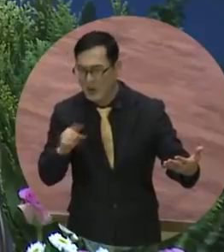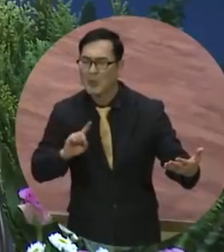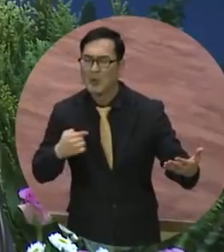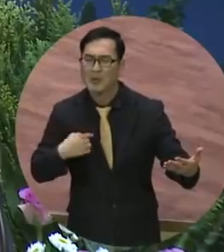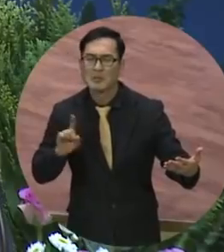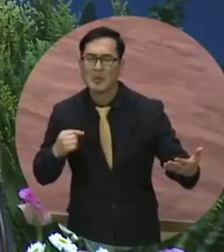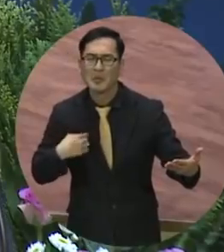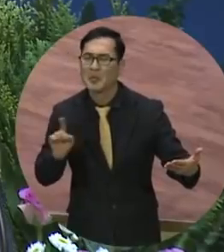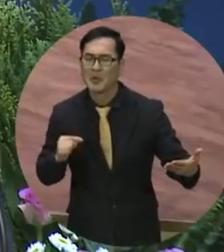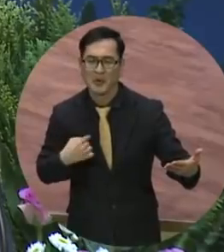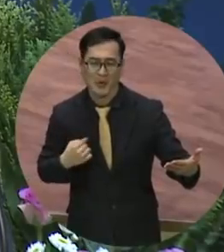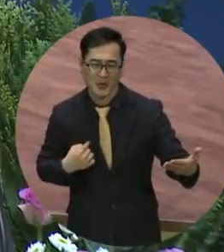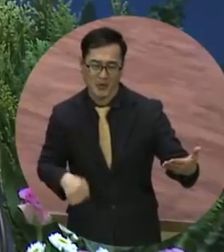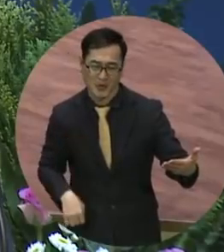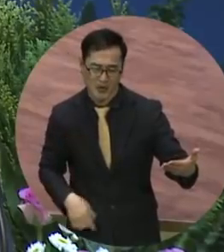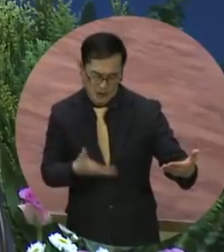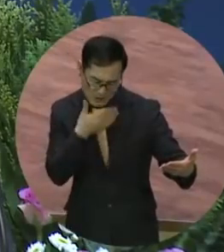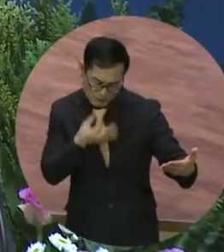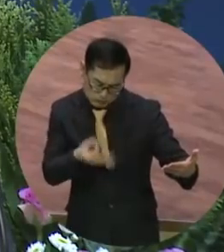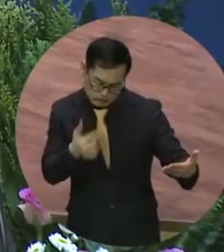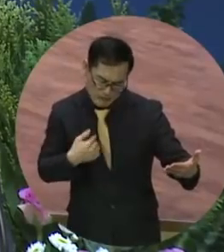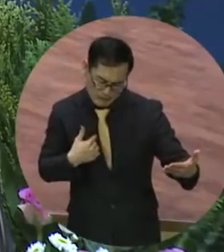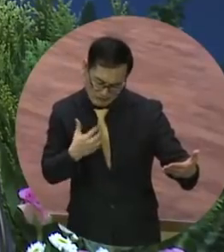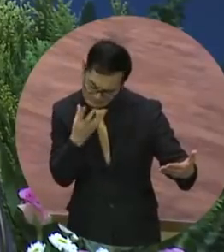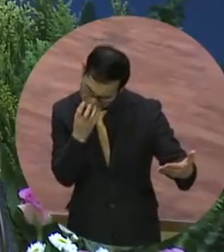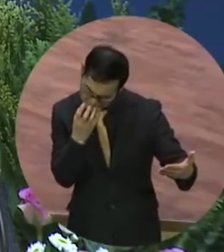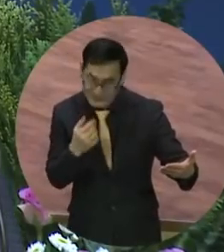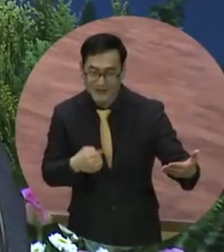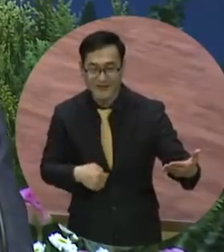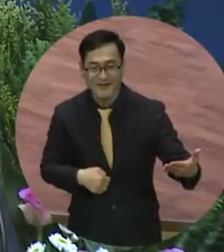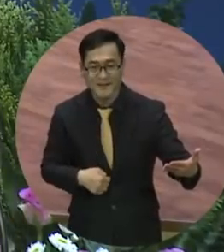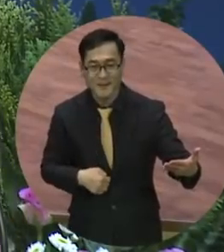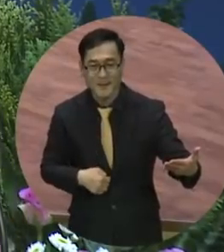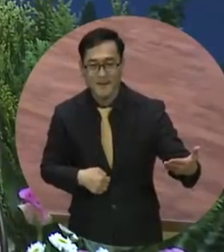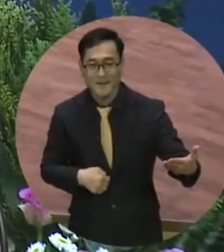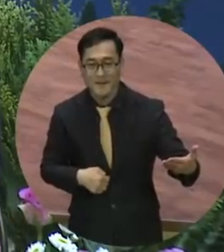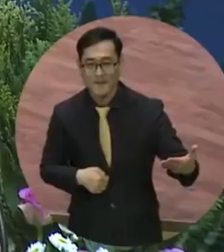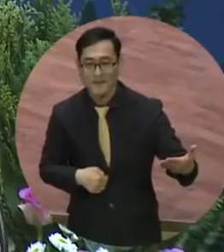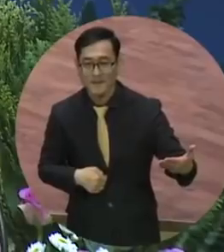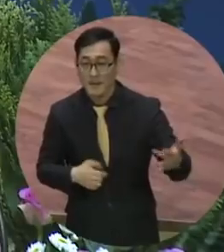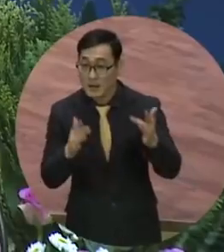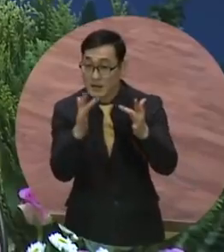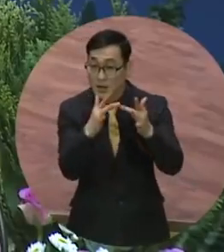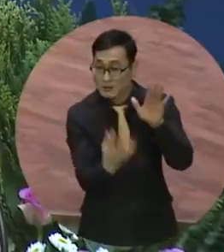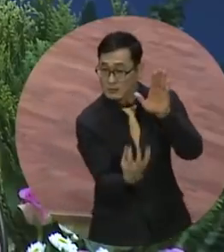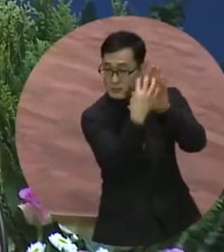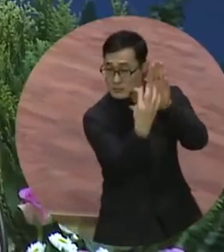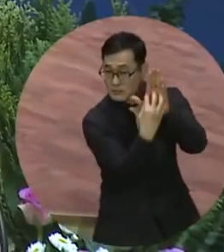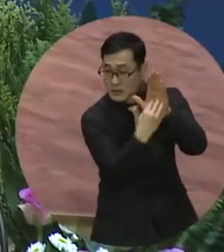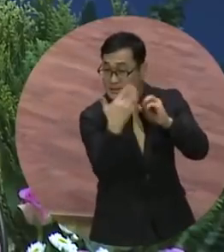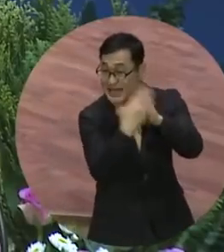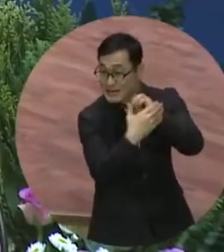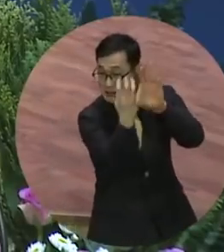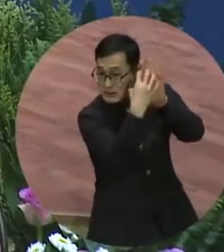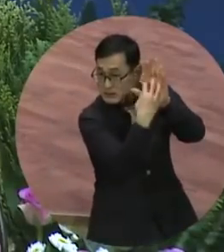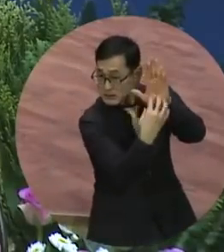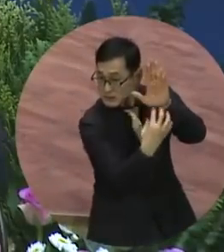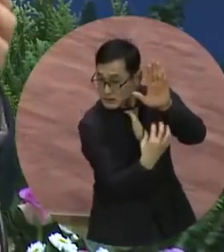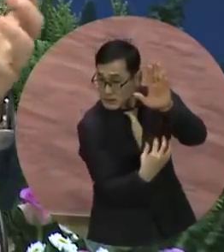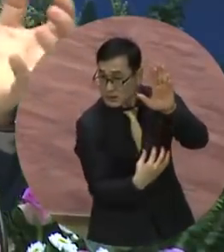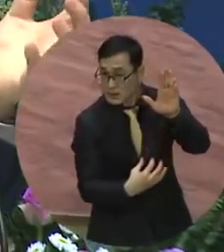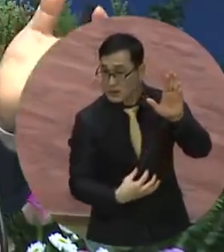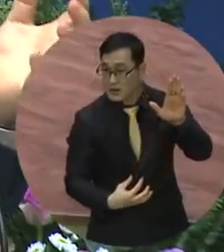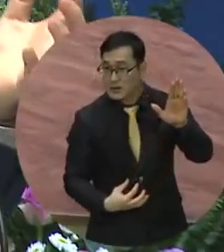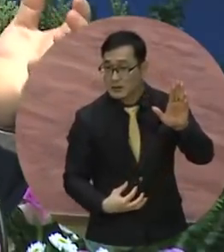나는 너무너무 불행하구나. 쉽게 설명하면 SNS에 올리는 사진들은요, 자기가